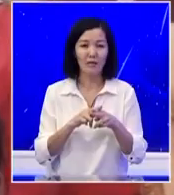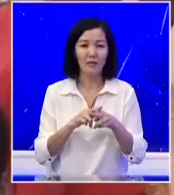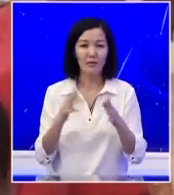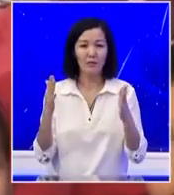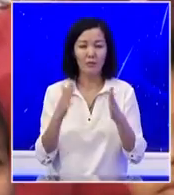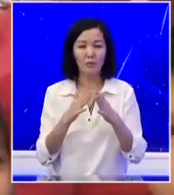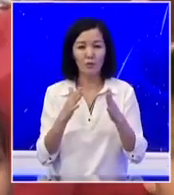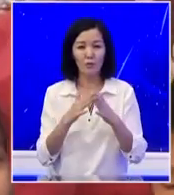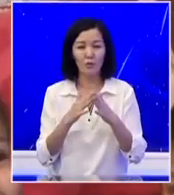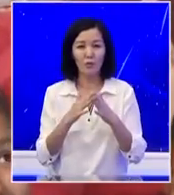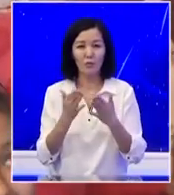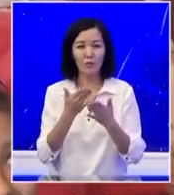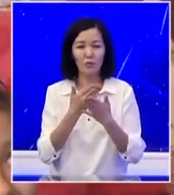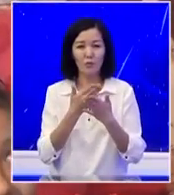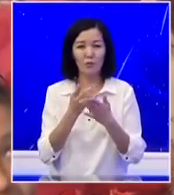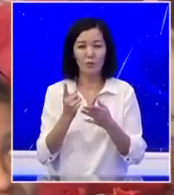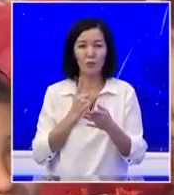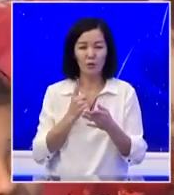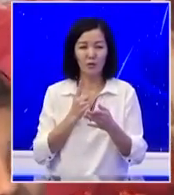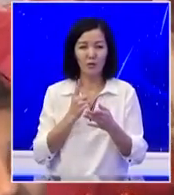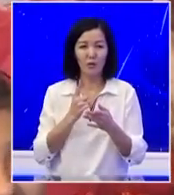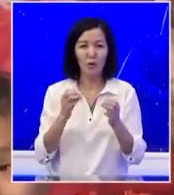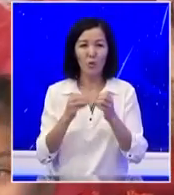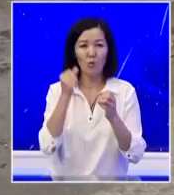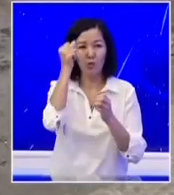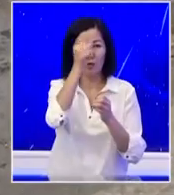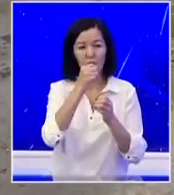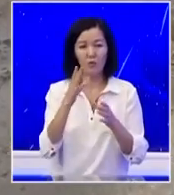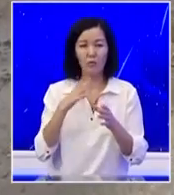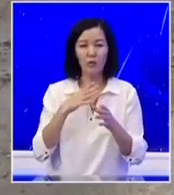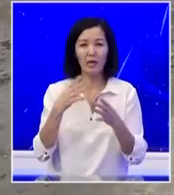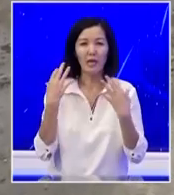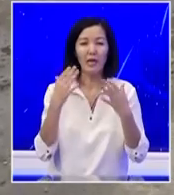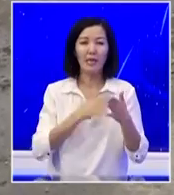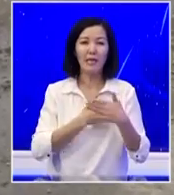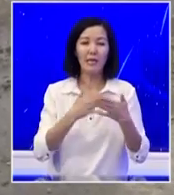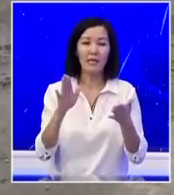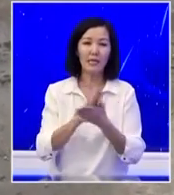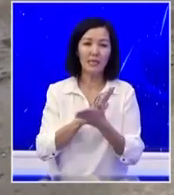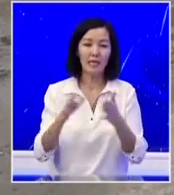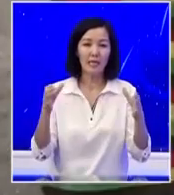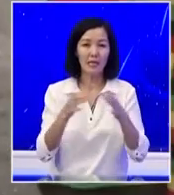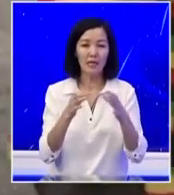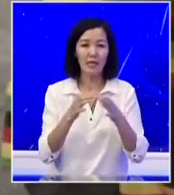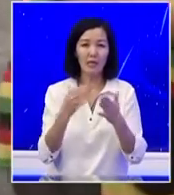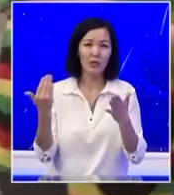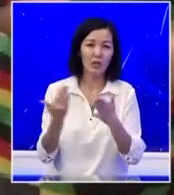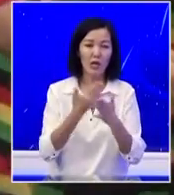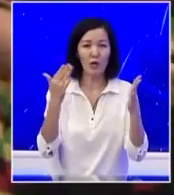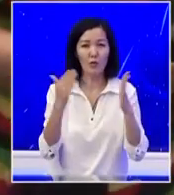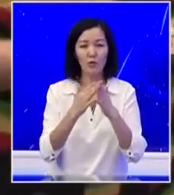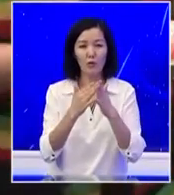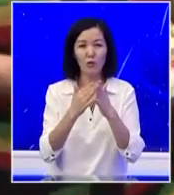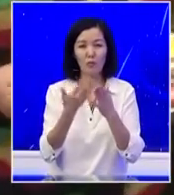баспанаға? Баспанаға тосқаныма 10 жылдай болып қалды. Еріктілер бұл отбасын алып, жаңа қонысын апарып,